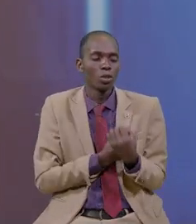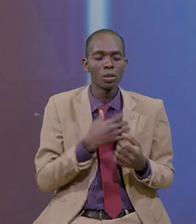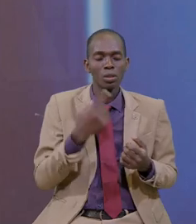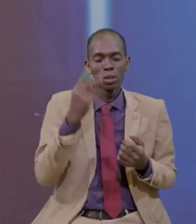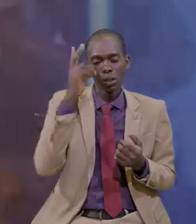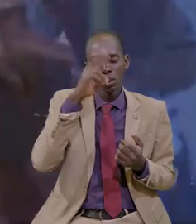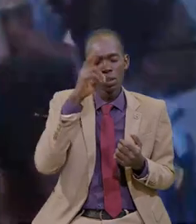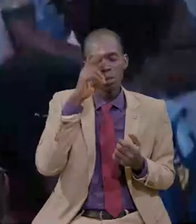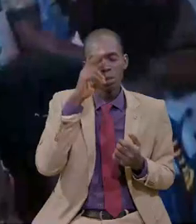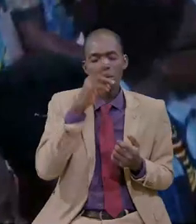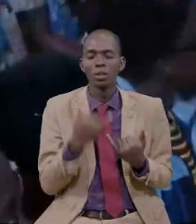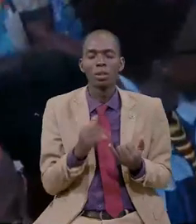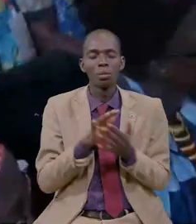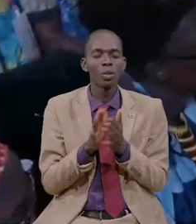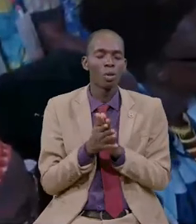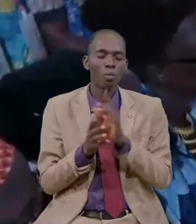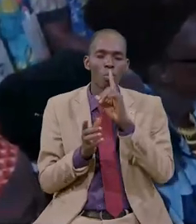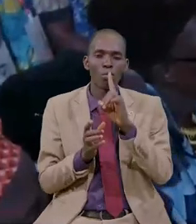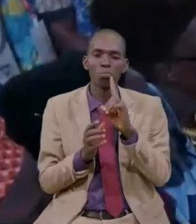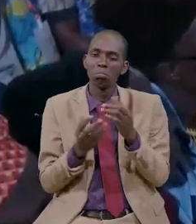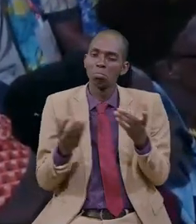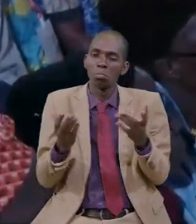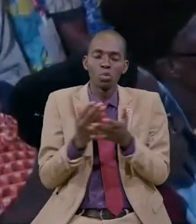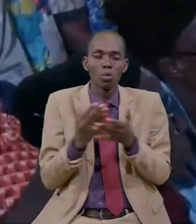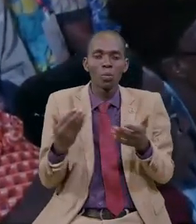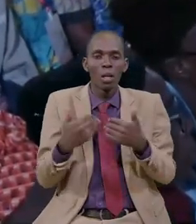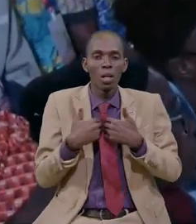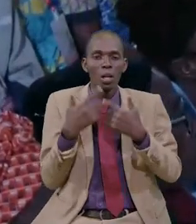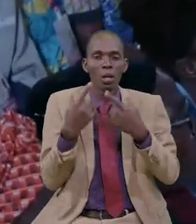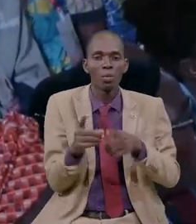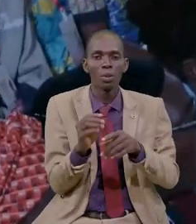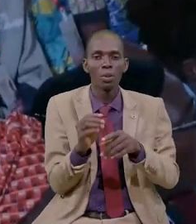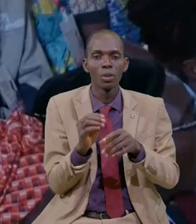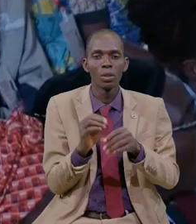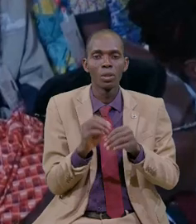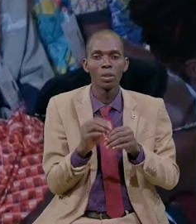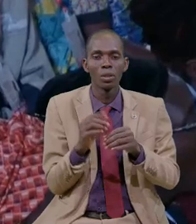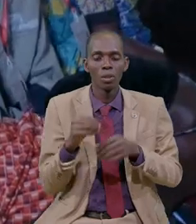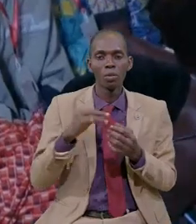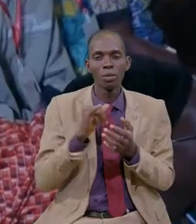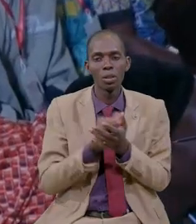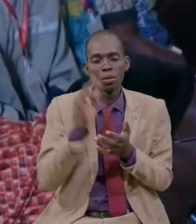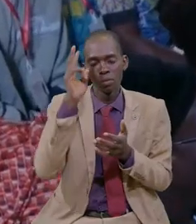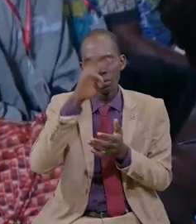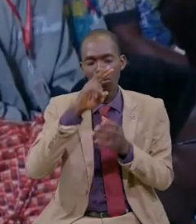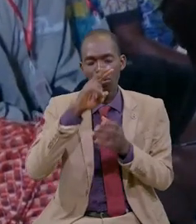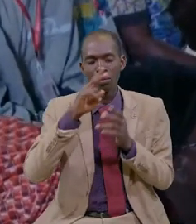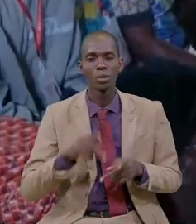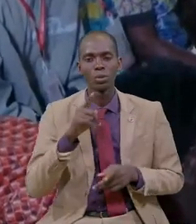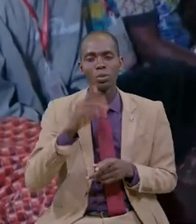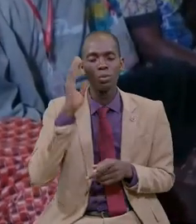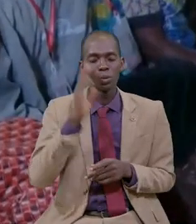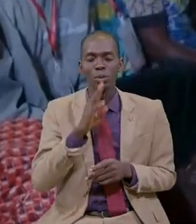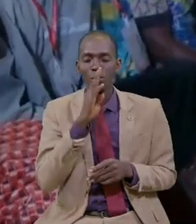Courageux, le poltron ne peut pas être un. Quelque chose doit arriver dans le cœur de celui qui est peureux. Et tu